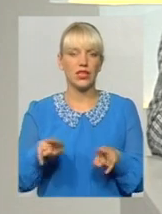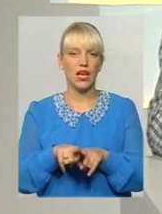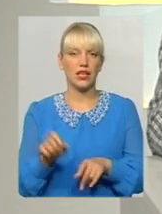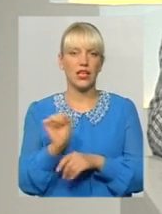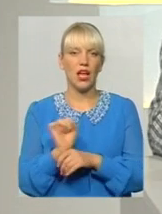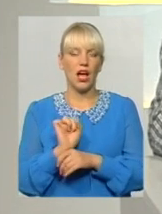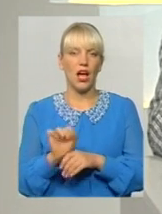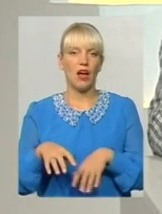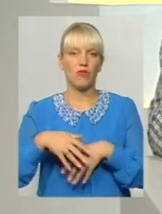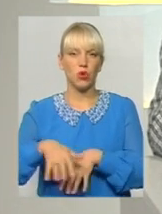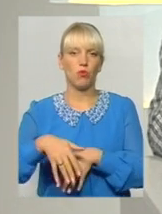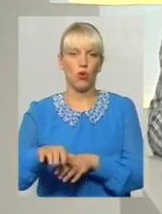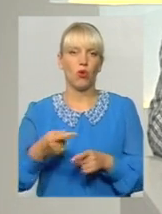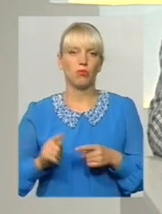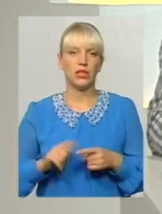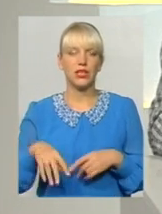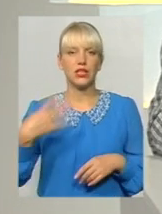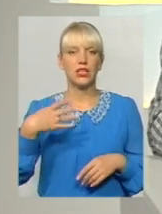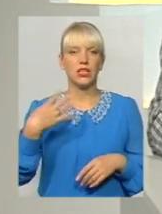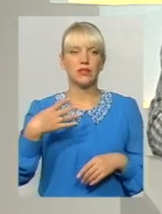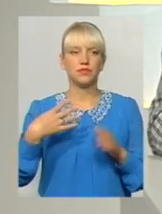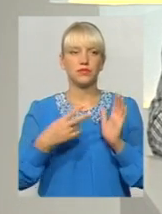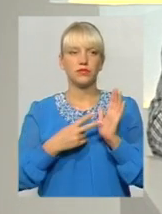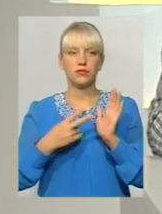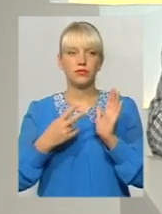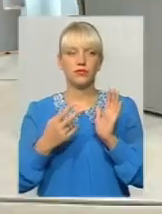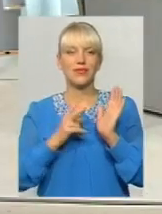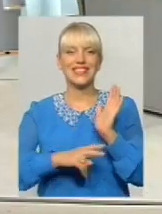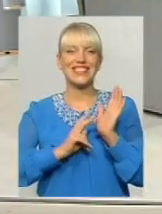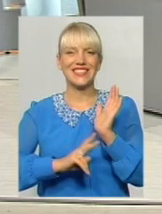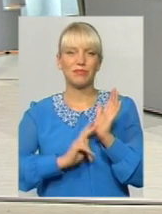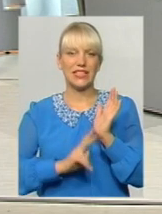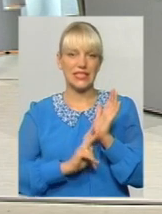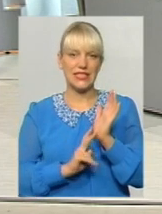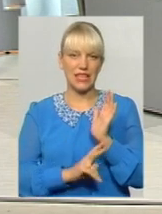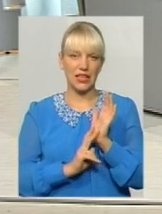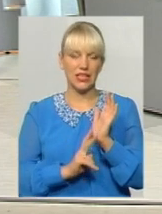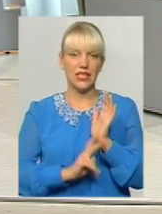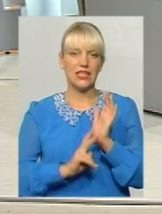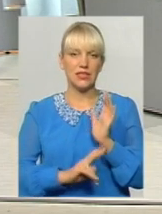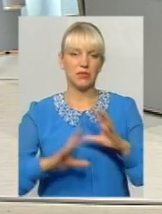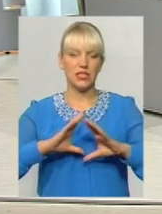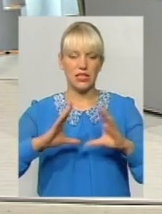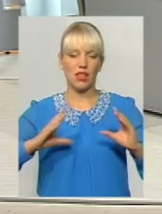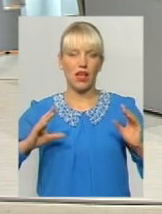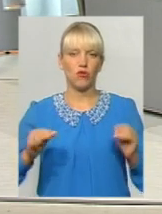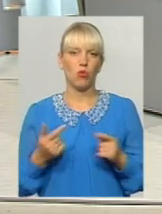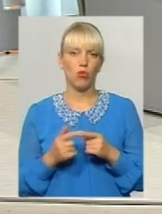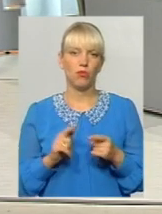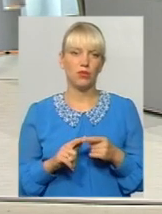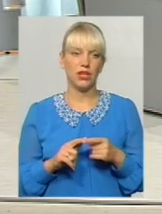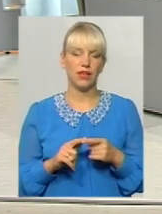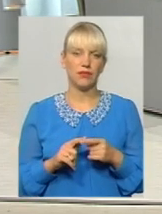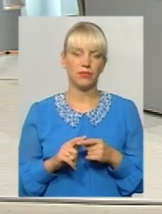автопробіг, колона там десь 4 десятки автомобілів. 70. Скільки? 70. 70. Ну, можливо, я не всіх порахував, не всіх